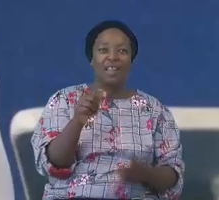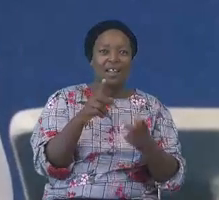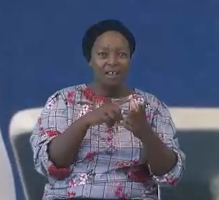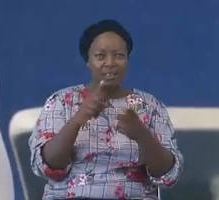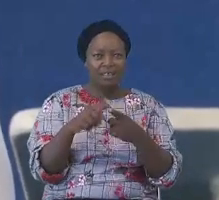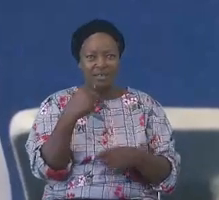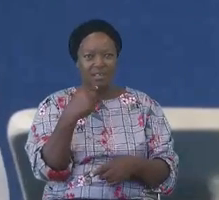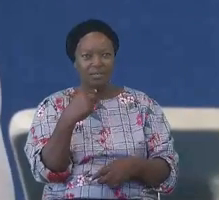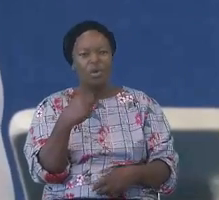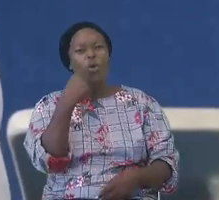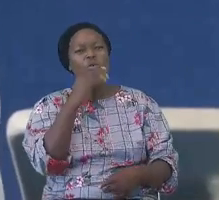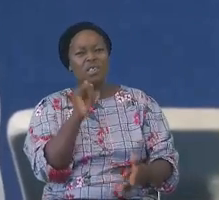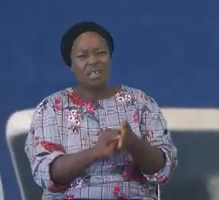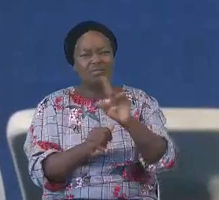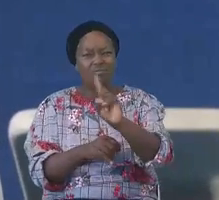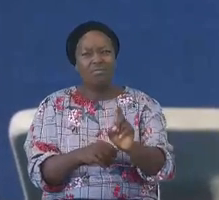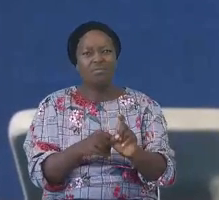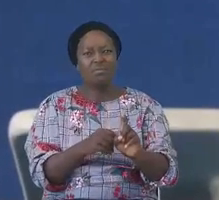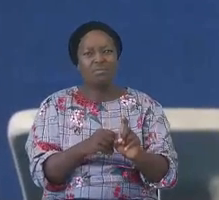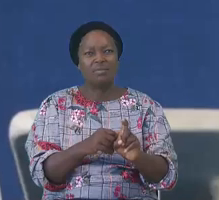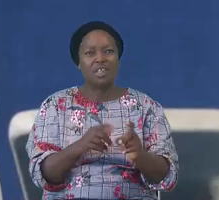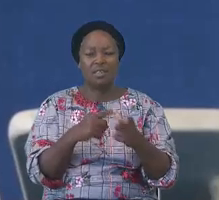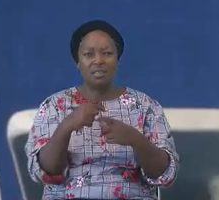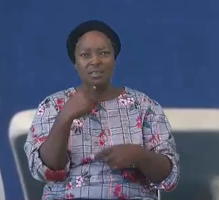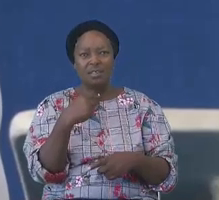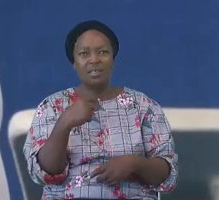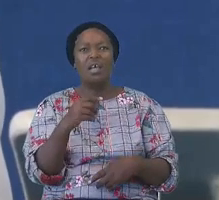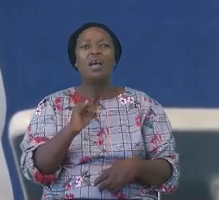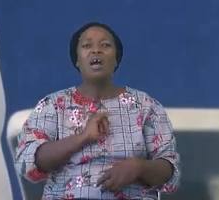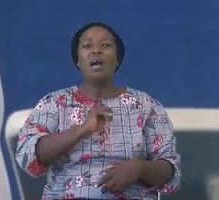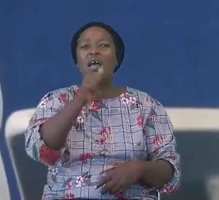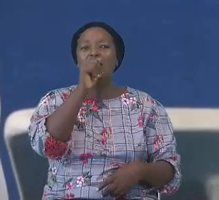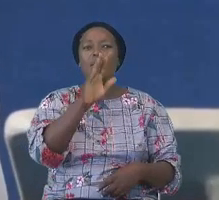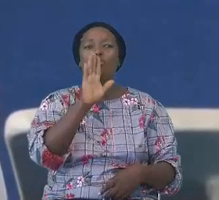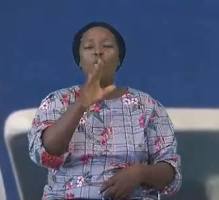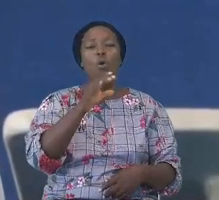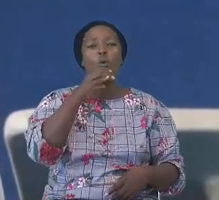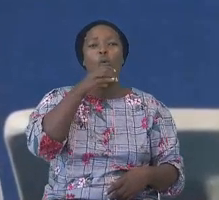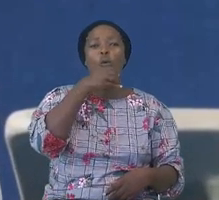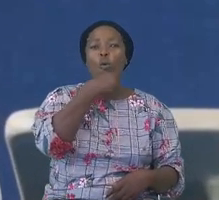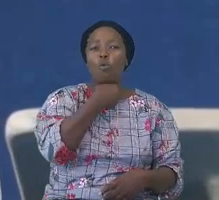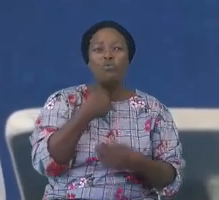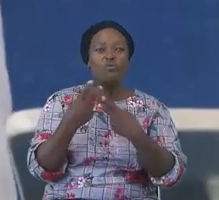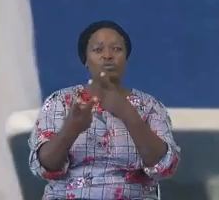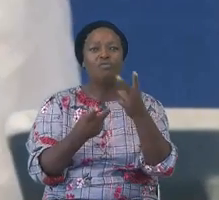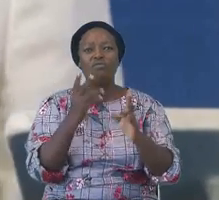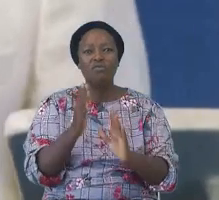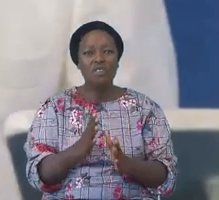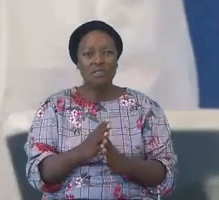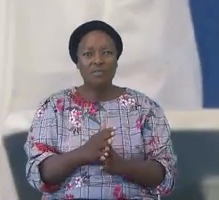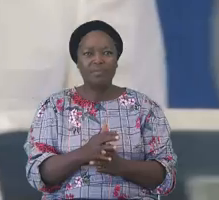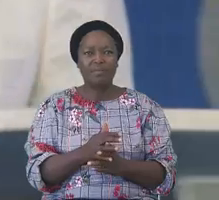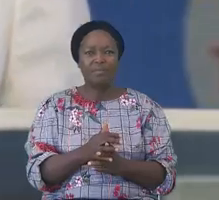tu as fermé ta porte, et tu entends encore, on frappe à la porte, et tu dis, c'est qui ça? Et il